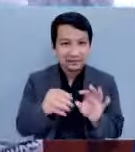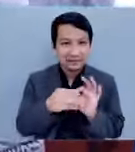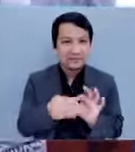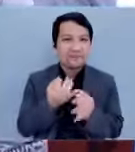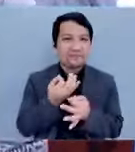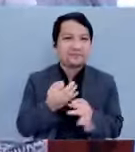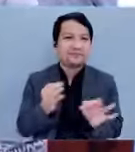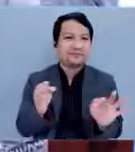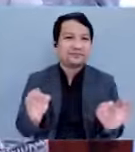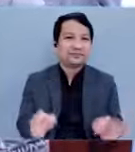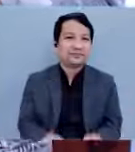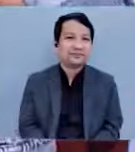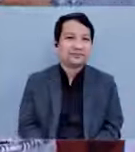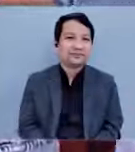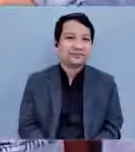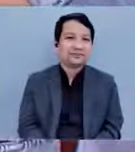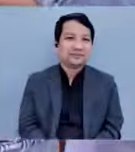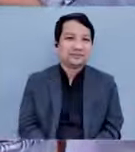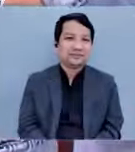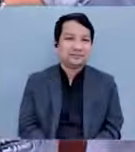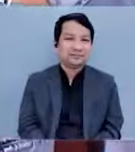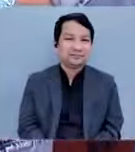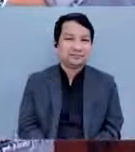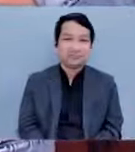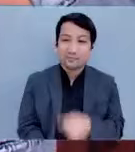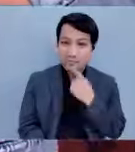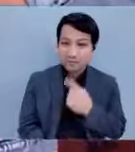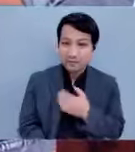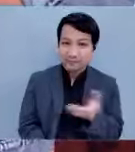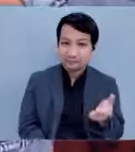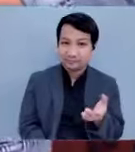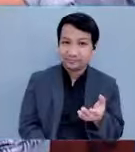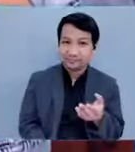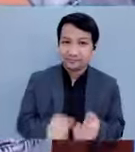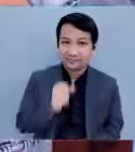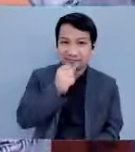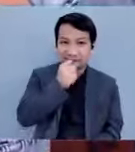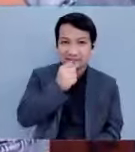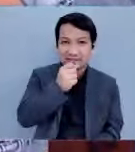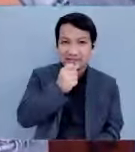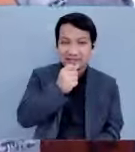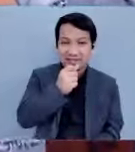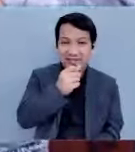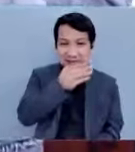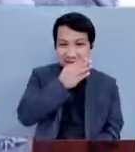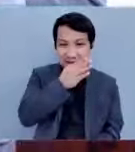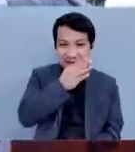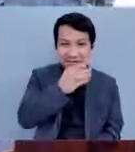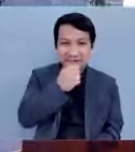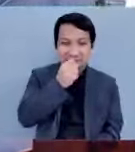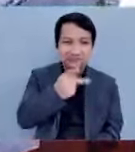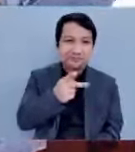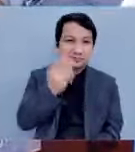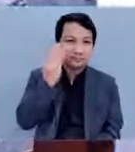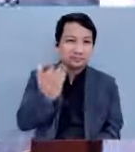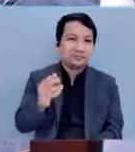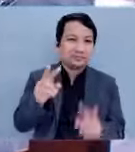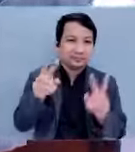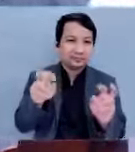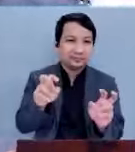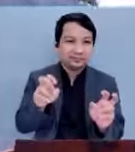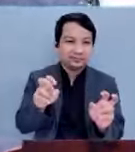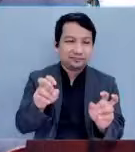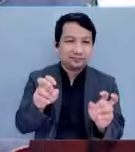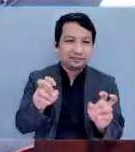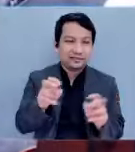Parang pangbungad nyo. Yes, actually, mama. Marami sa inyo yung nagme-merienda na sa pang-agahan. Pero, ang sarap ano. Yan po itinatawag nilang Modern